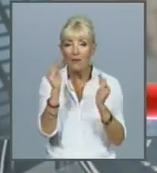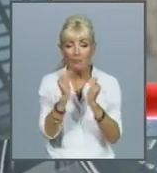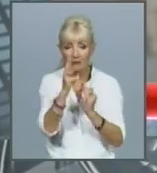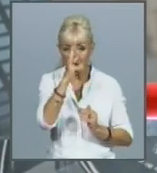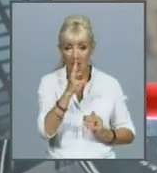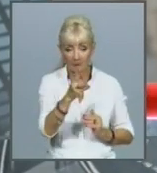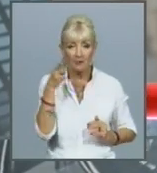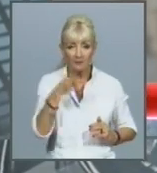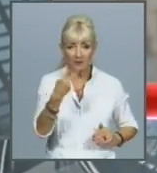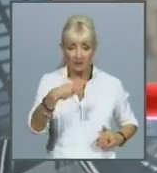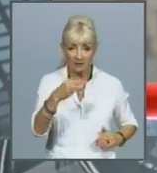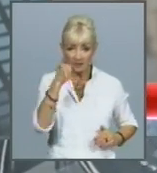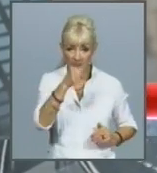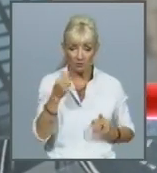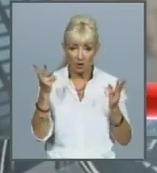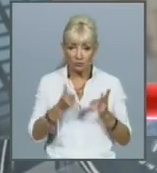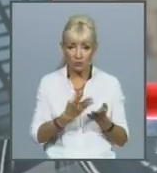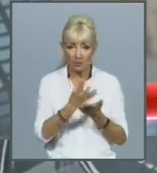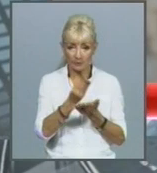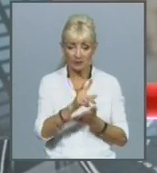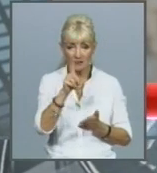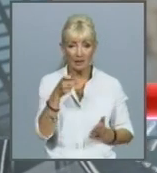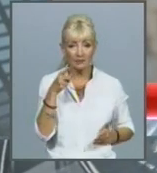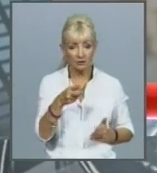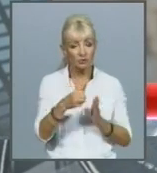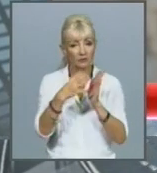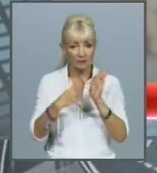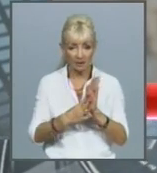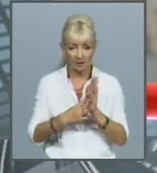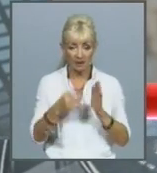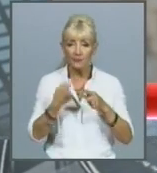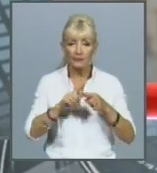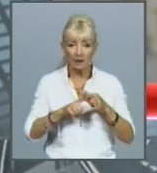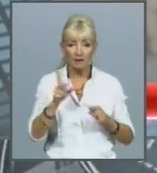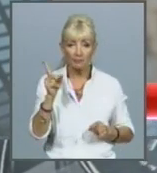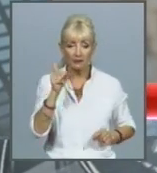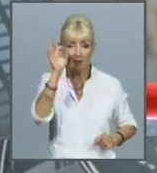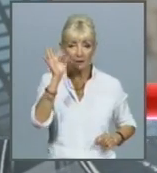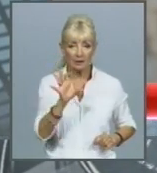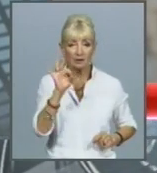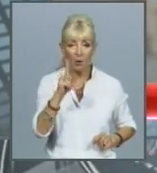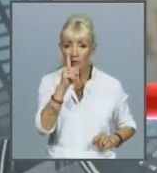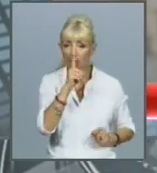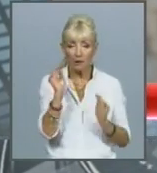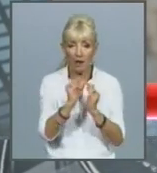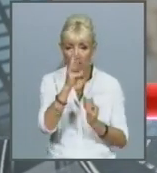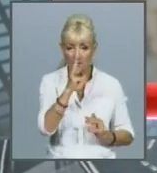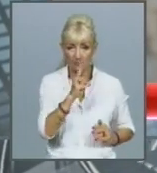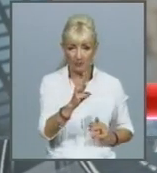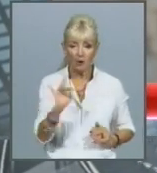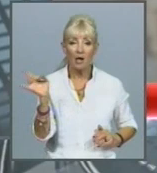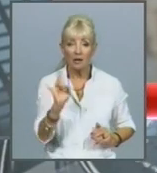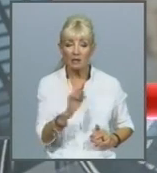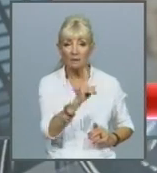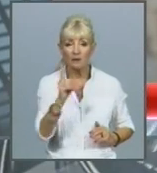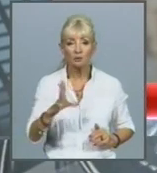У 2020-му потрібно платити за 2019-й. Це 1,5% від мінімальної зарплатні, розмір якої